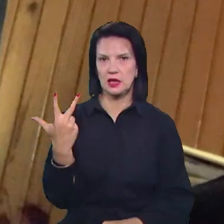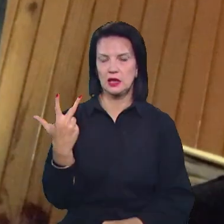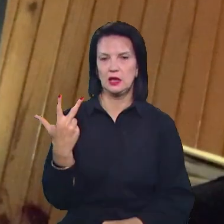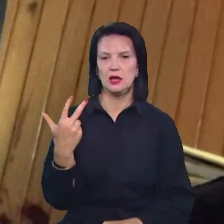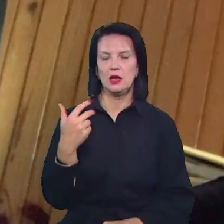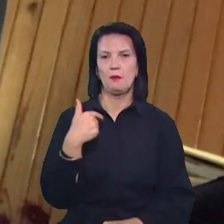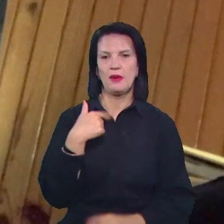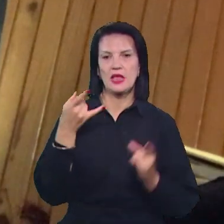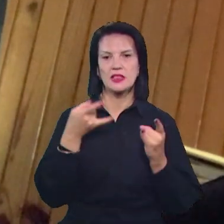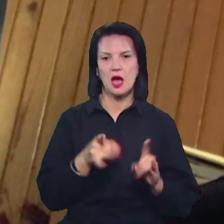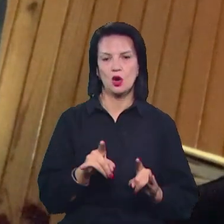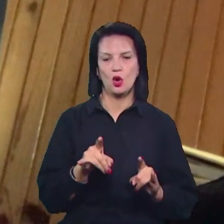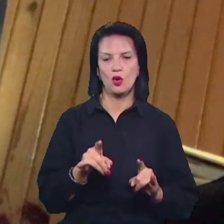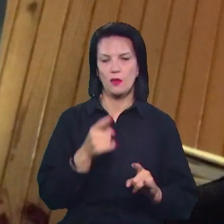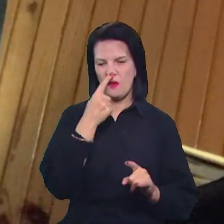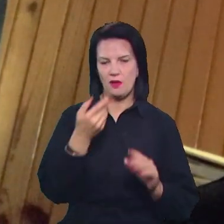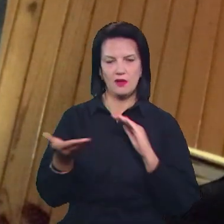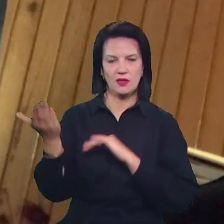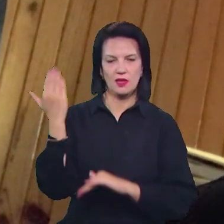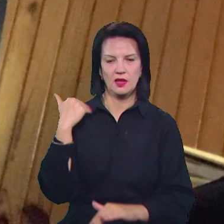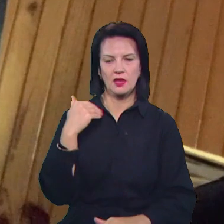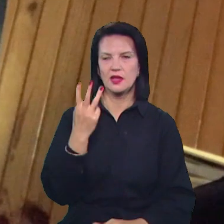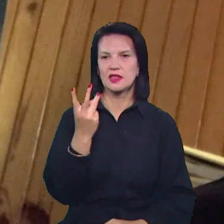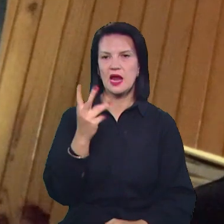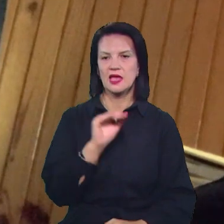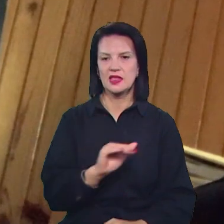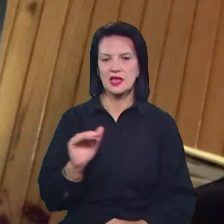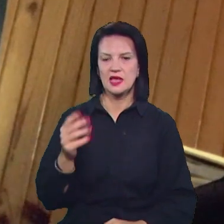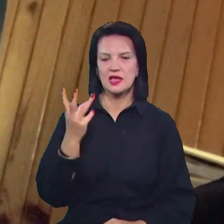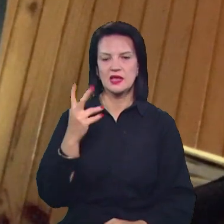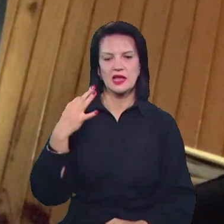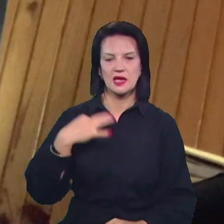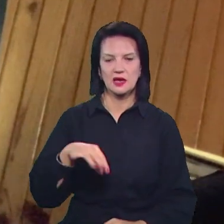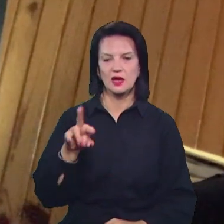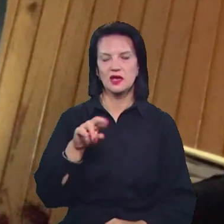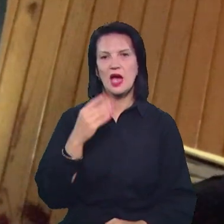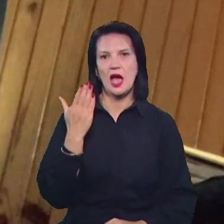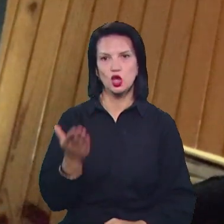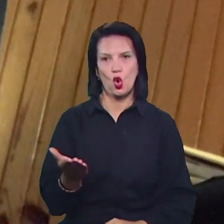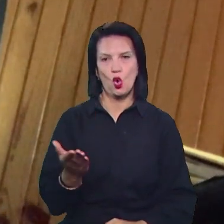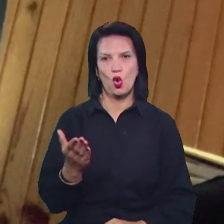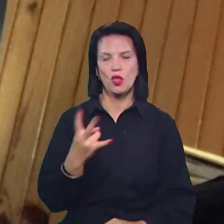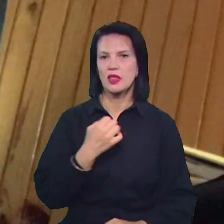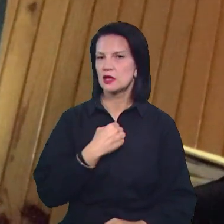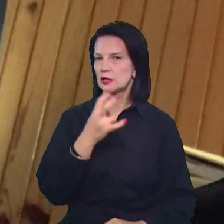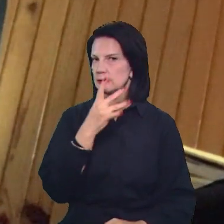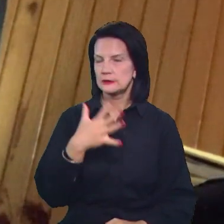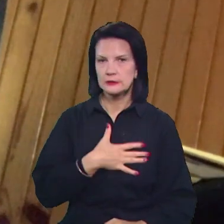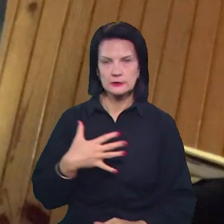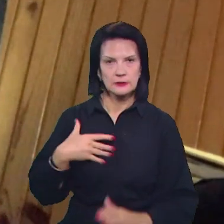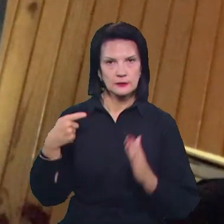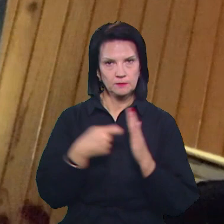мене народився нещодавно третя дитина, третій син. Я його, на жаль, не змогла годувати грудьми, тому